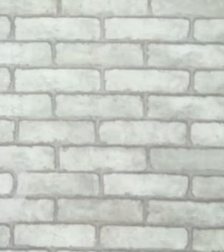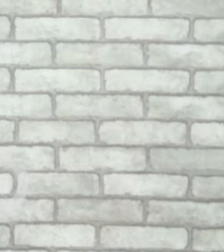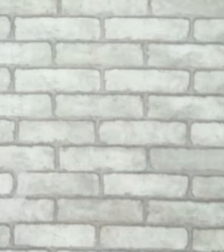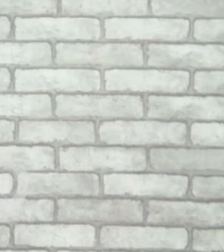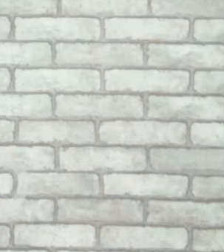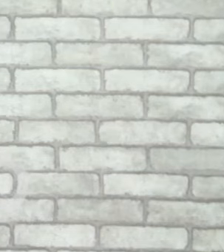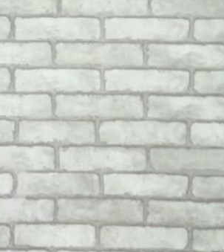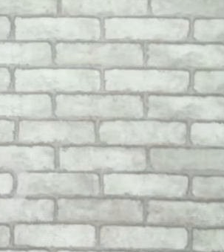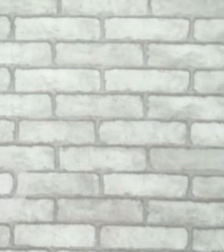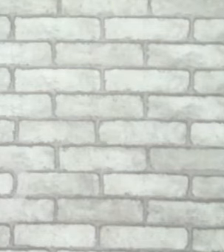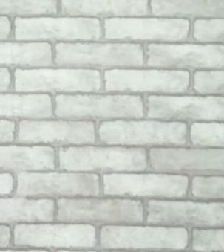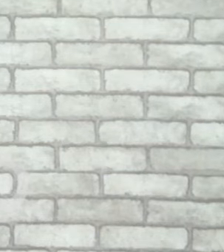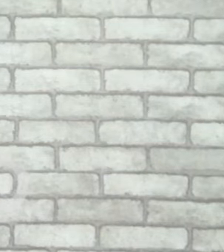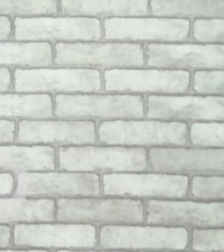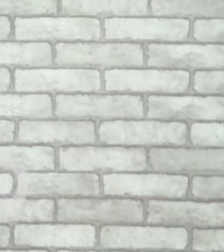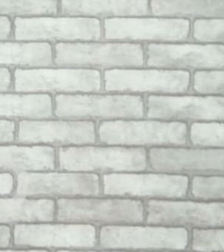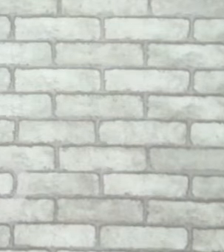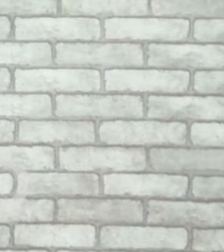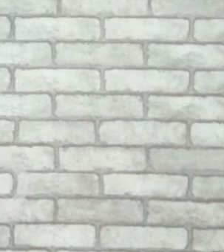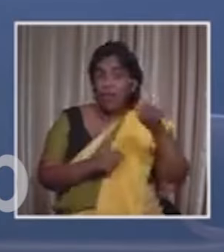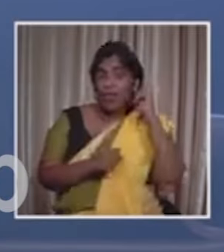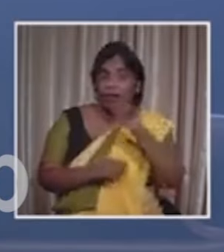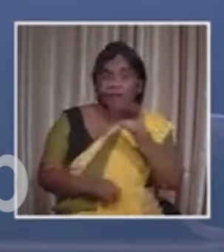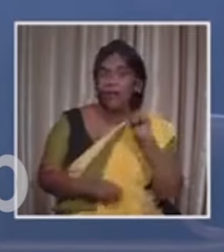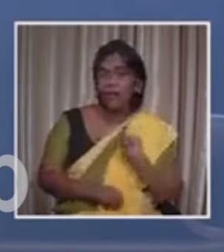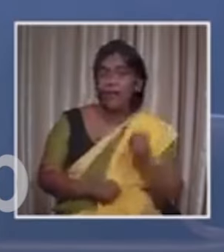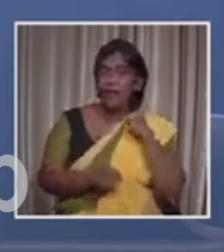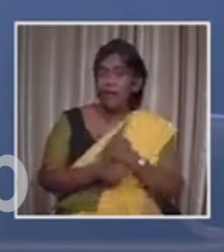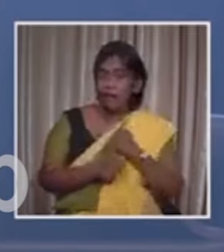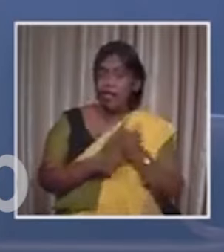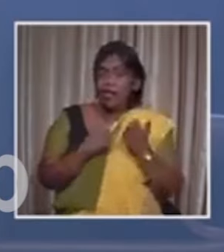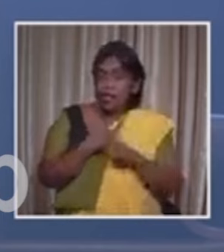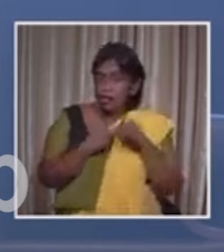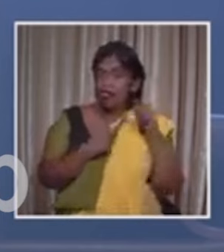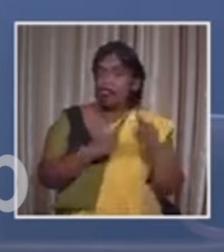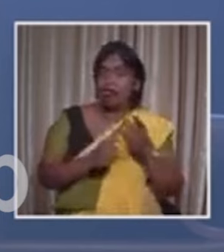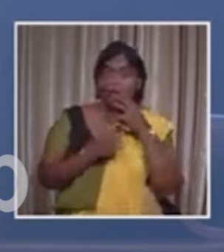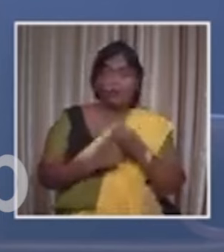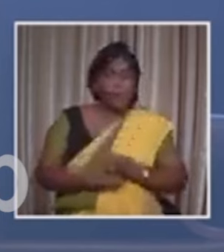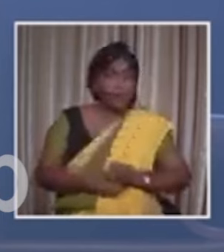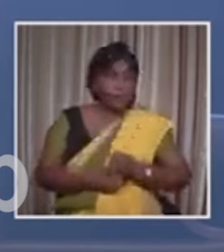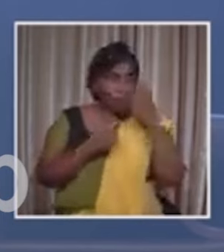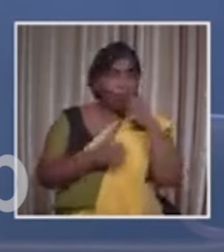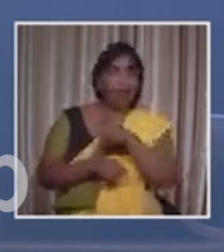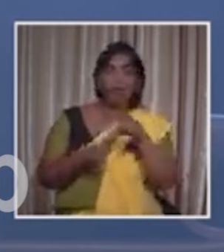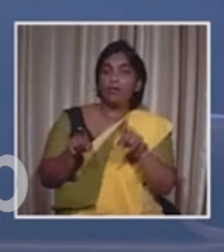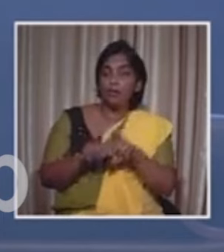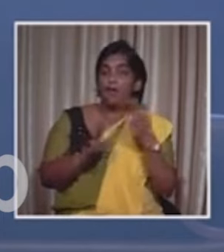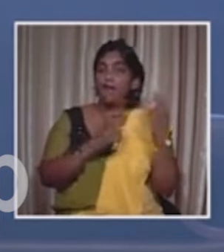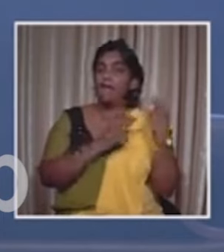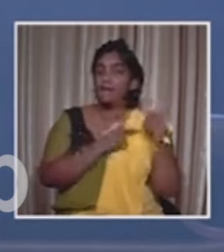மேல போட்டிருந்தாங்க அந்த அரசாங்கம் அப்படின்னு இன்னும் பல விஷயங்கள் சொல்லியிருந்தாரு ஆண்டுவ ஹெதுவா மே போம்ப பிரஹாரே திபென